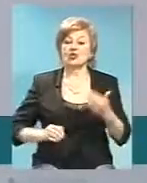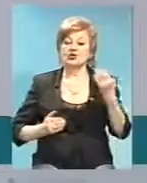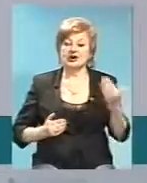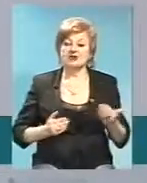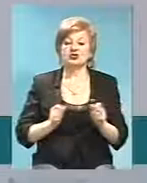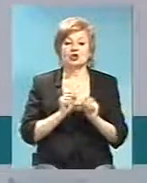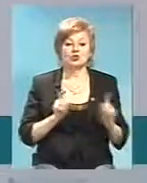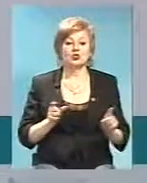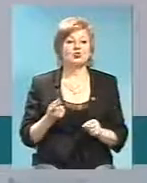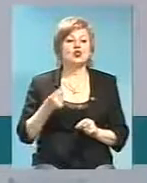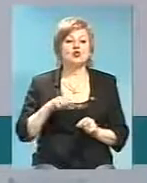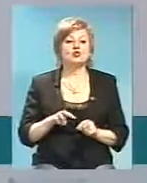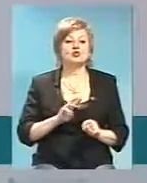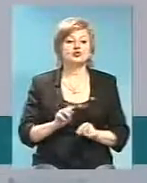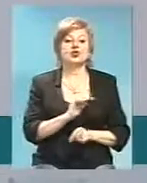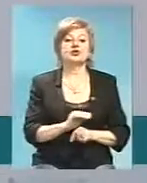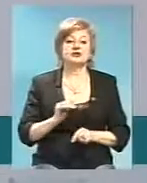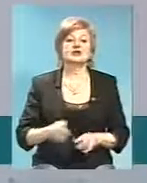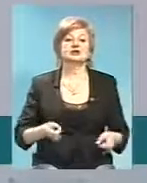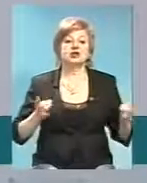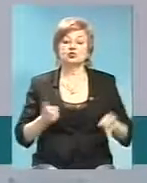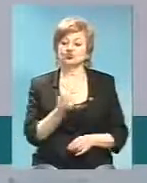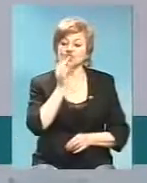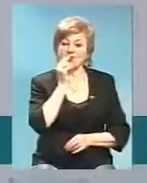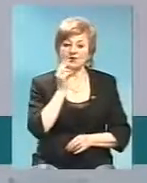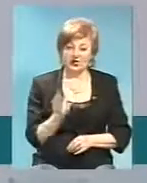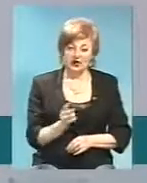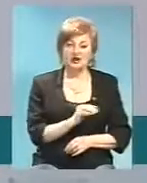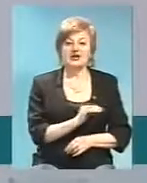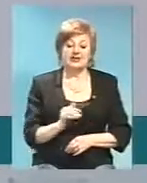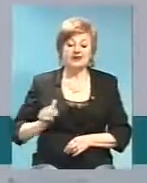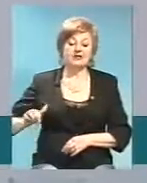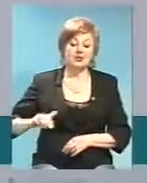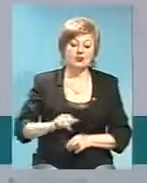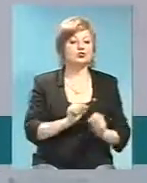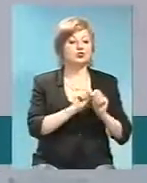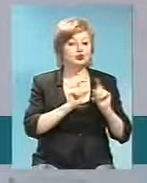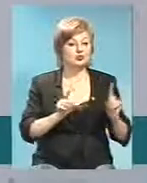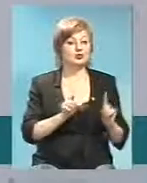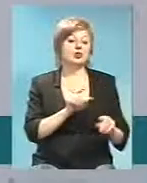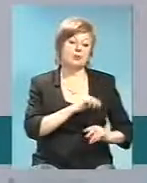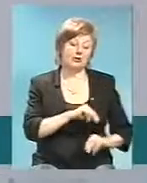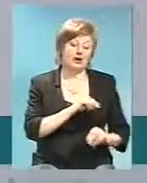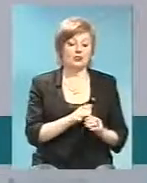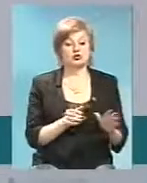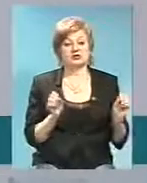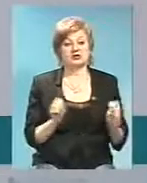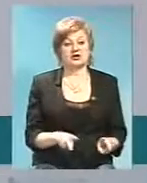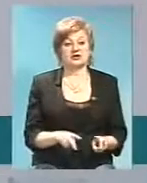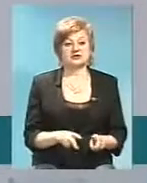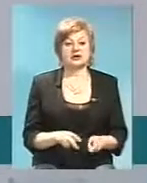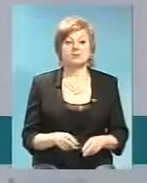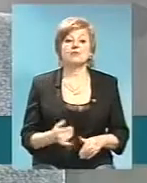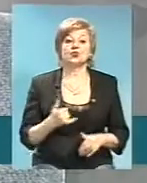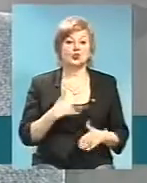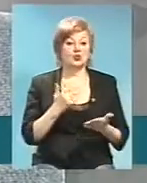що дітей треба побачити, діти прийдуть до закладу, з ними попрацюють фахівці. Ви знаєте, у нас